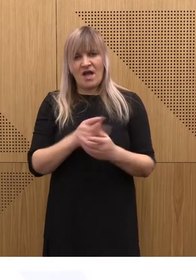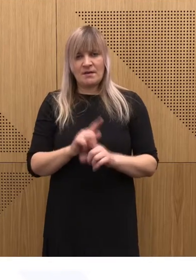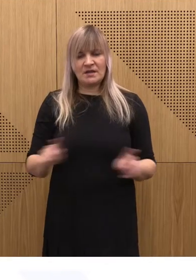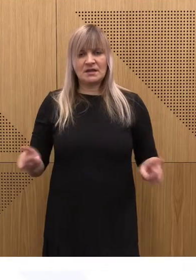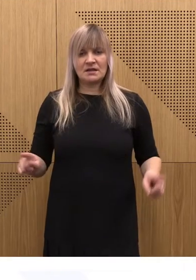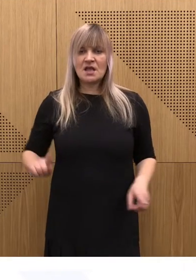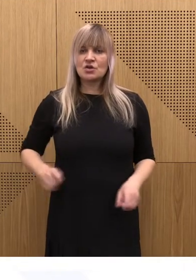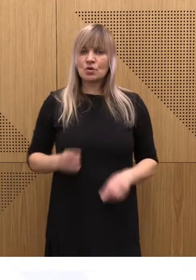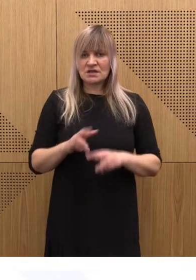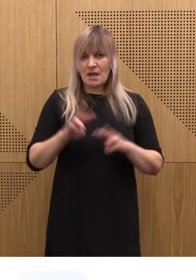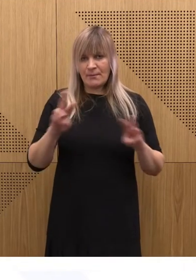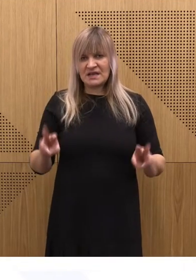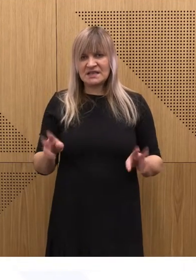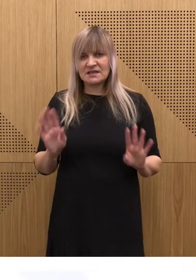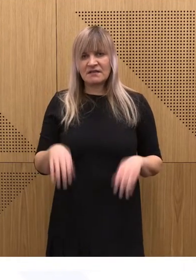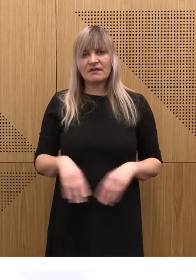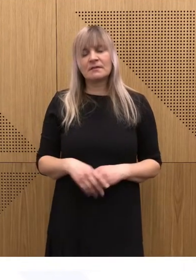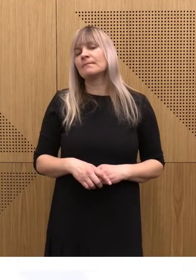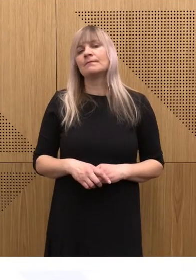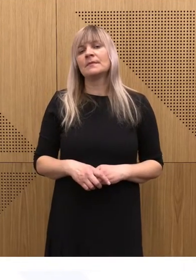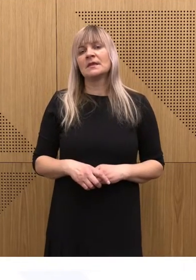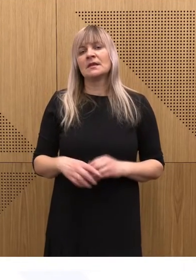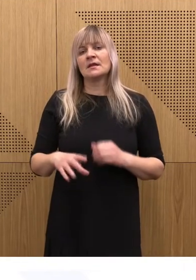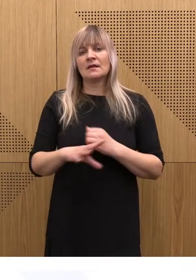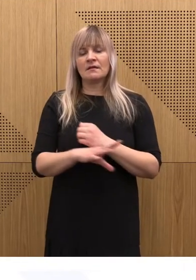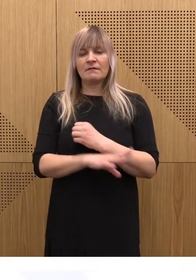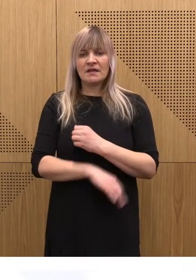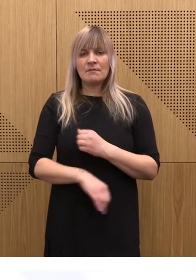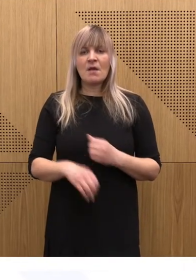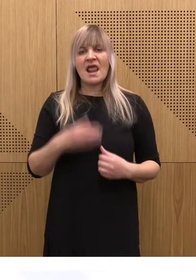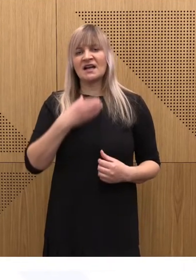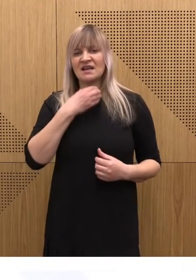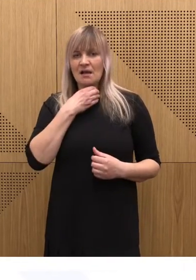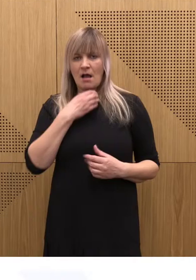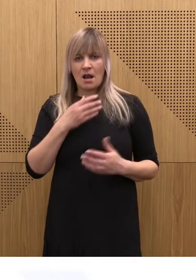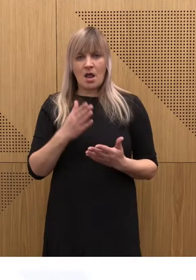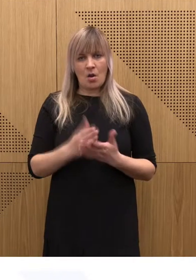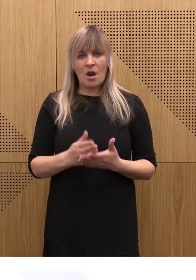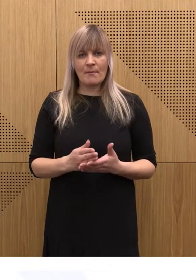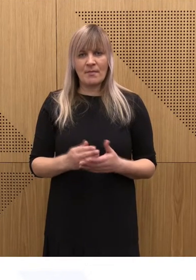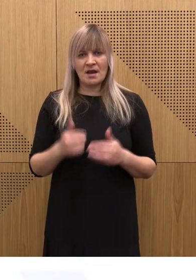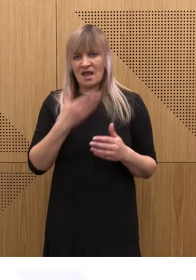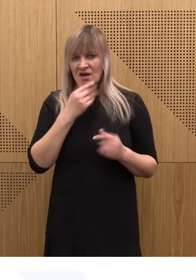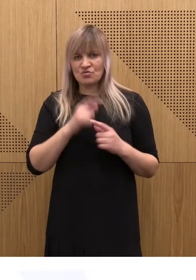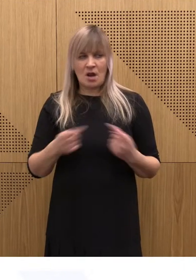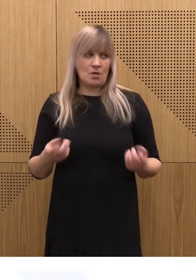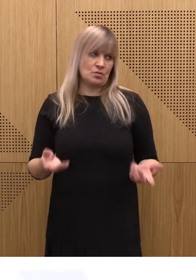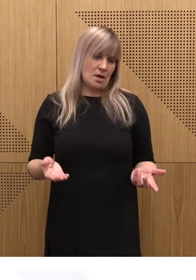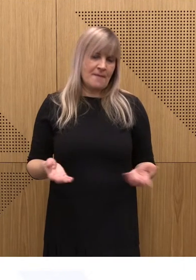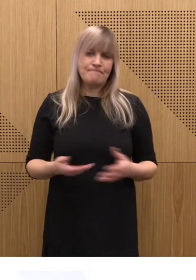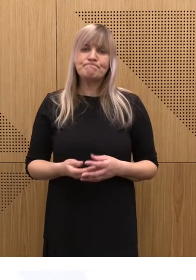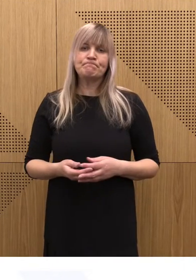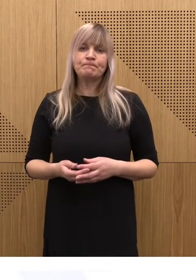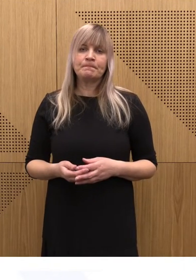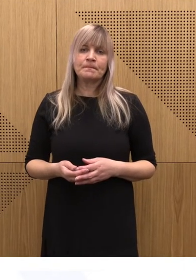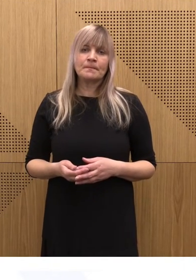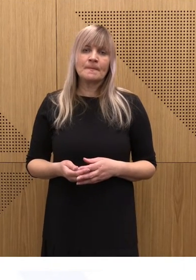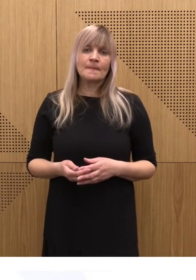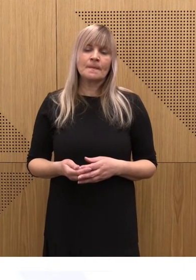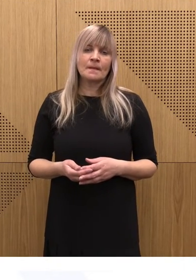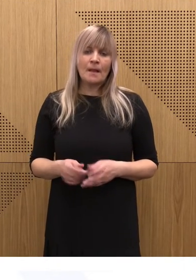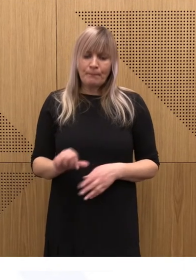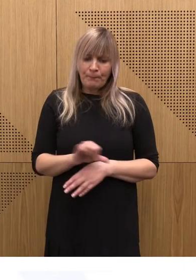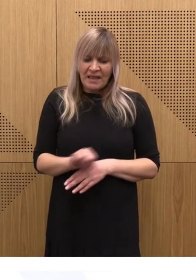Sotsiaalminister soovis ka veel kommenteerida. Jaa, see viimane lause on küll väga ilus. Aga rääkides tõesti lihtsalt, et mille järgi need piiranguid